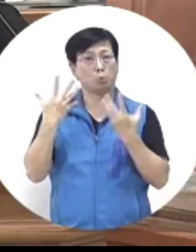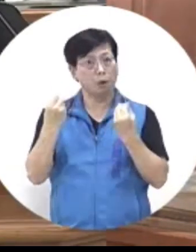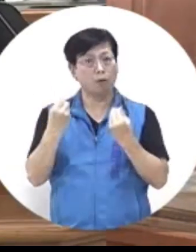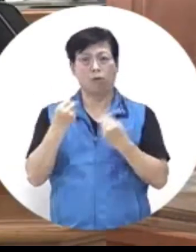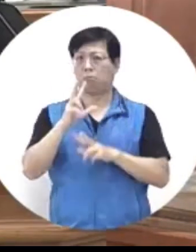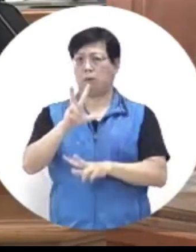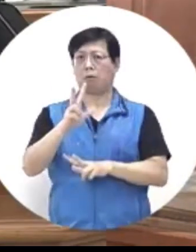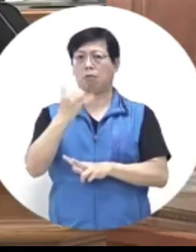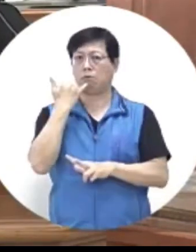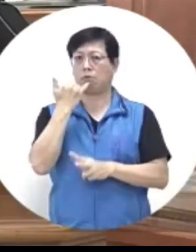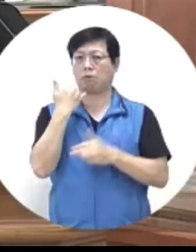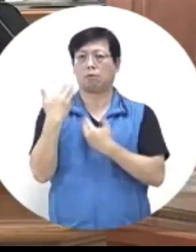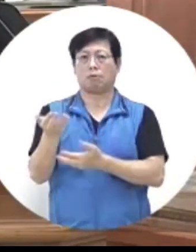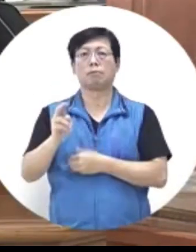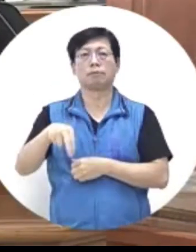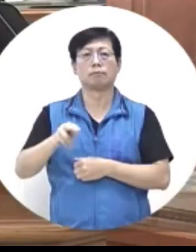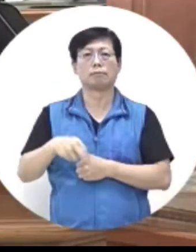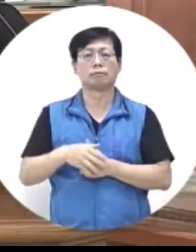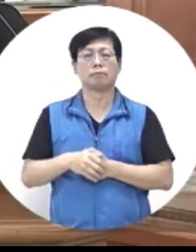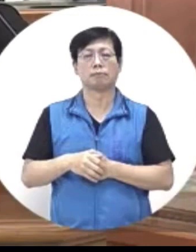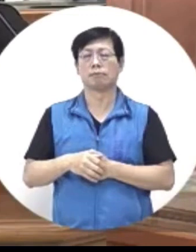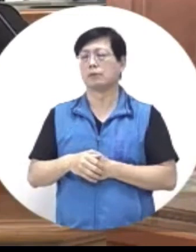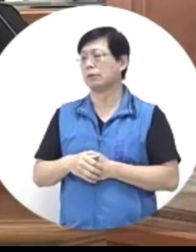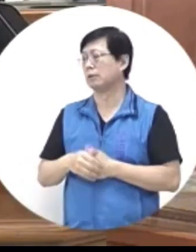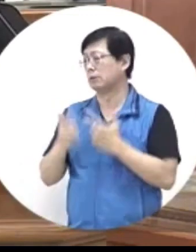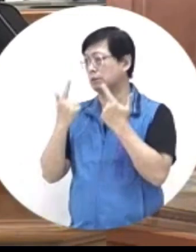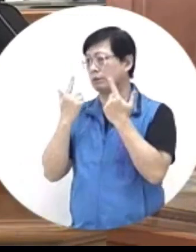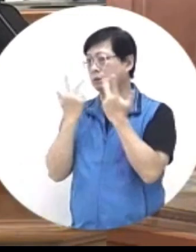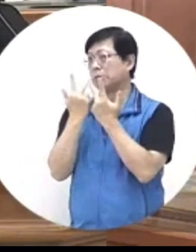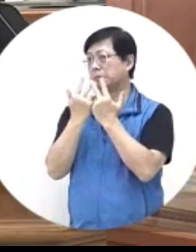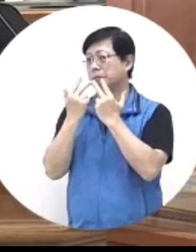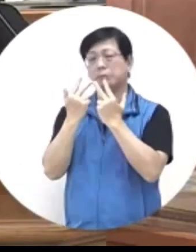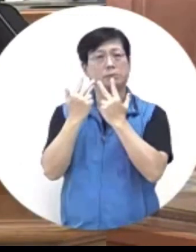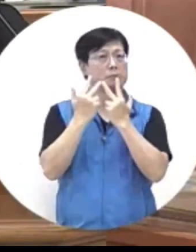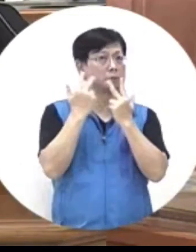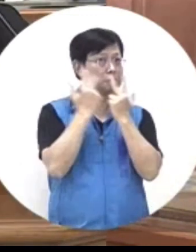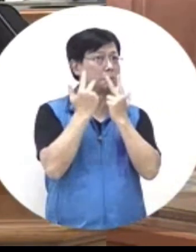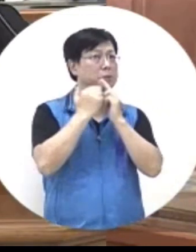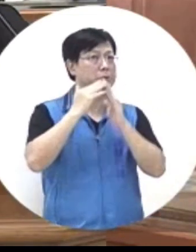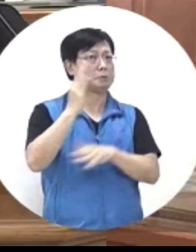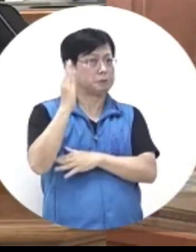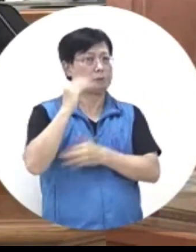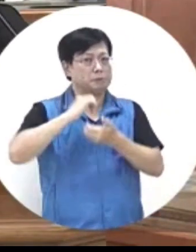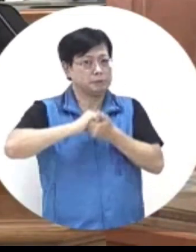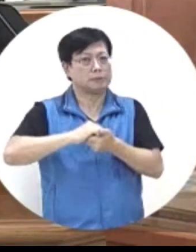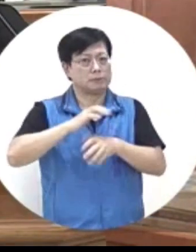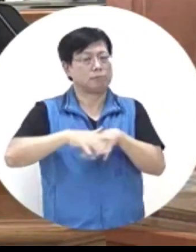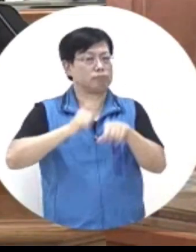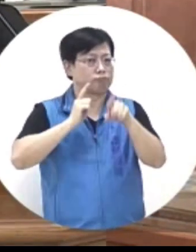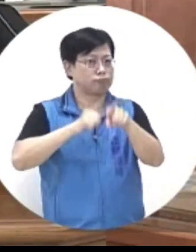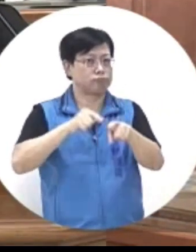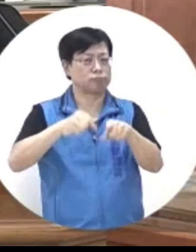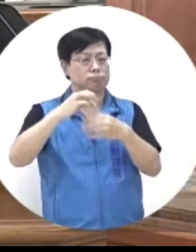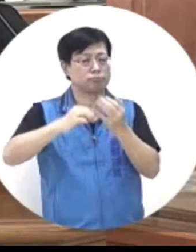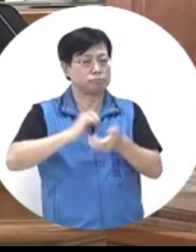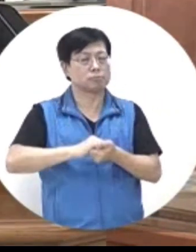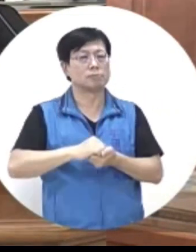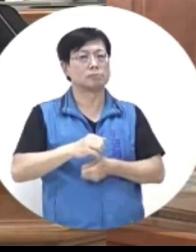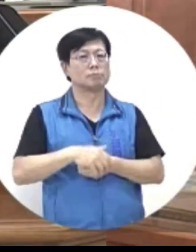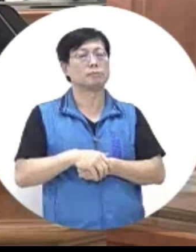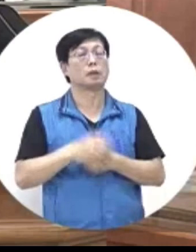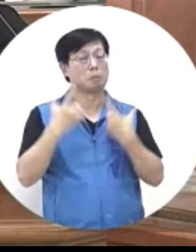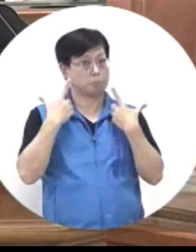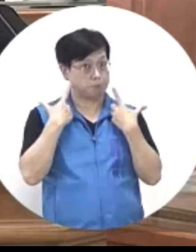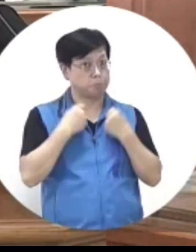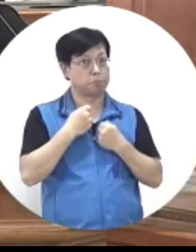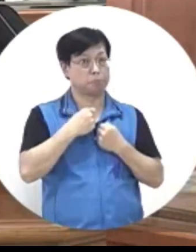来呢？为什么不可以给他呢？ 新北市政府一定会按照相关的规定，该给的